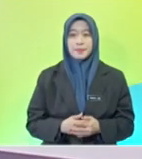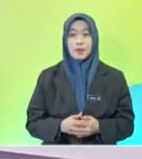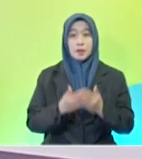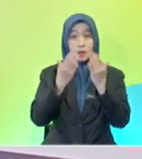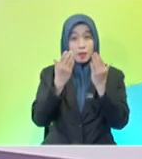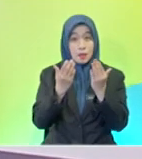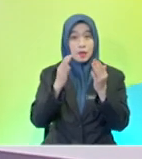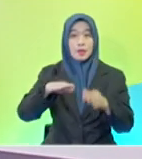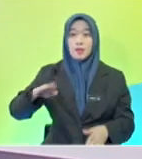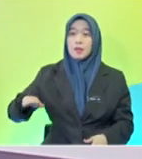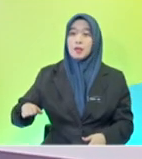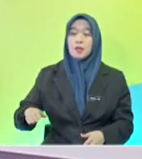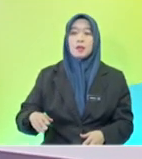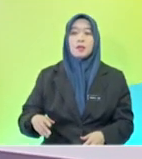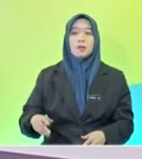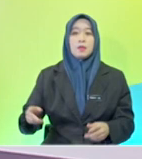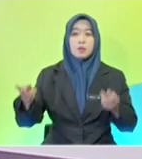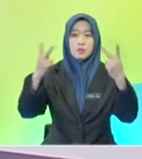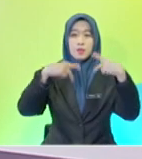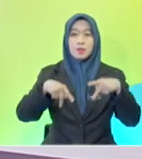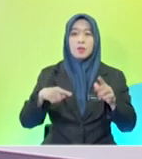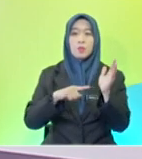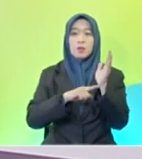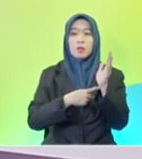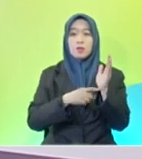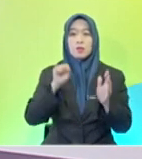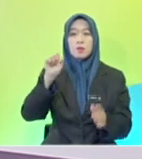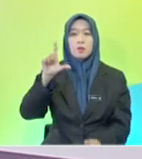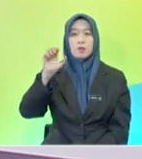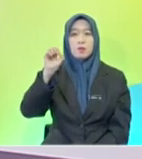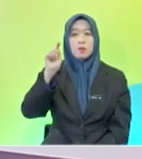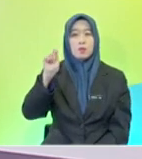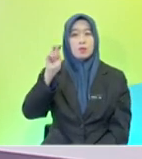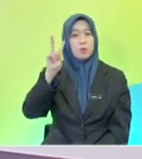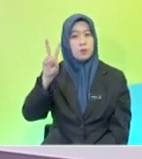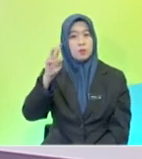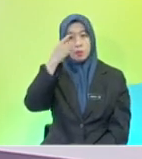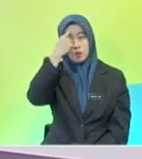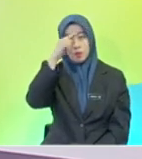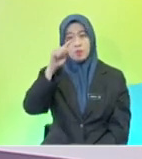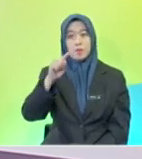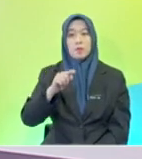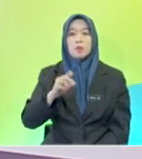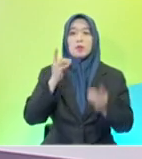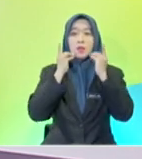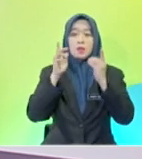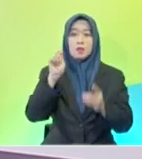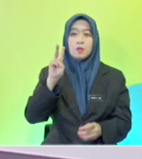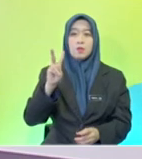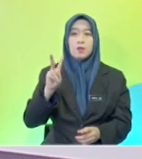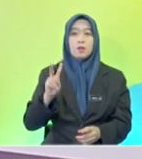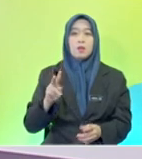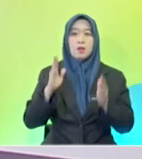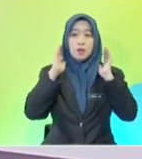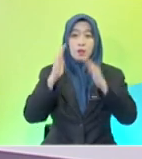Alhamdulillah adik-adik, kita kembali lagi dalam slot tahap 2 Didik TV KPM dan hari ini bersama Kak Syafiqah kita nak belajar mata pelajaran pendidikan Islam